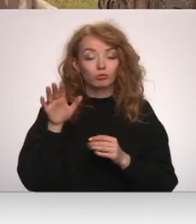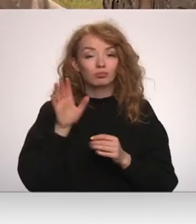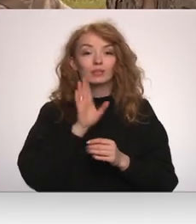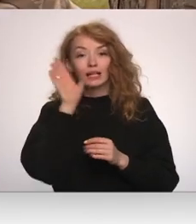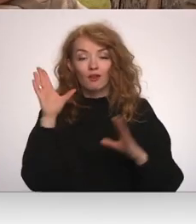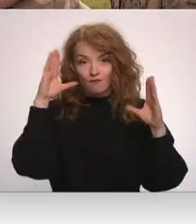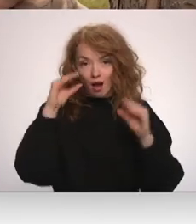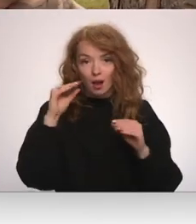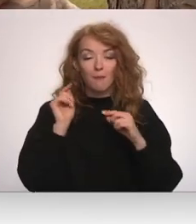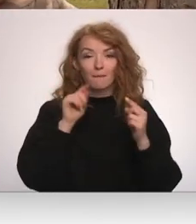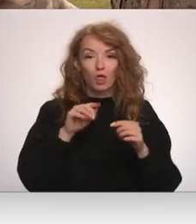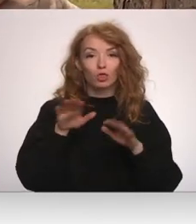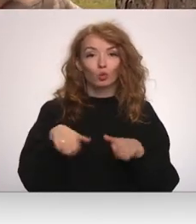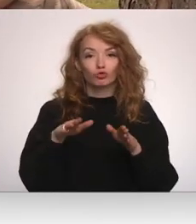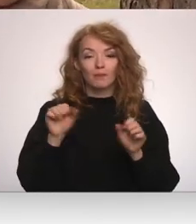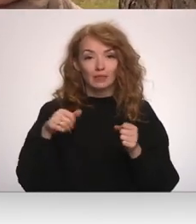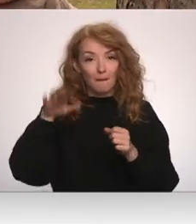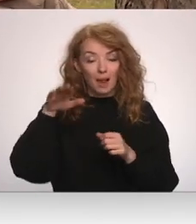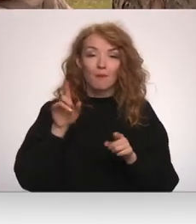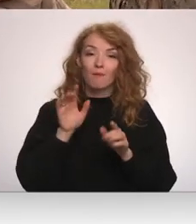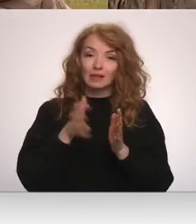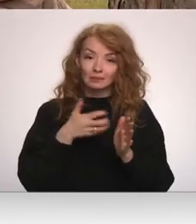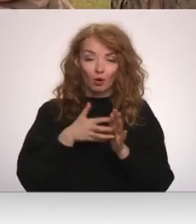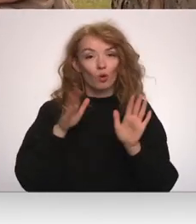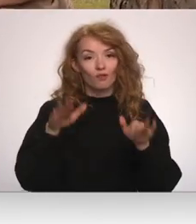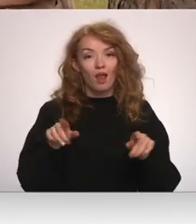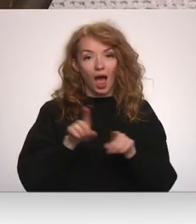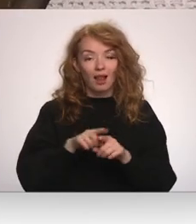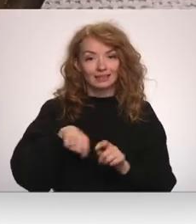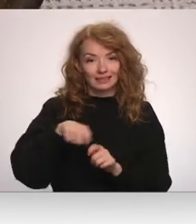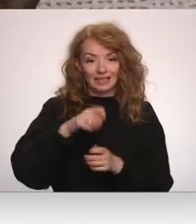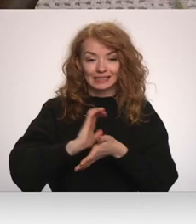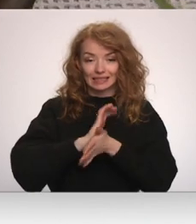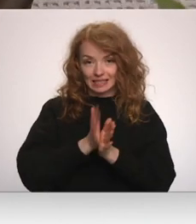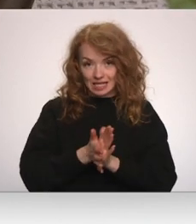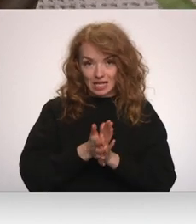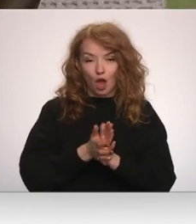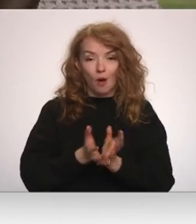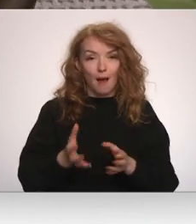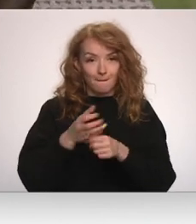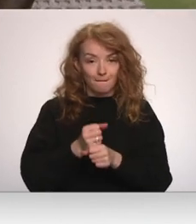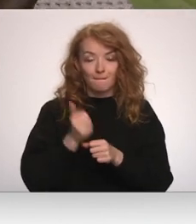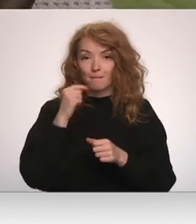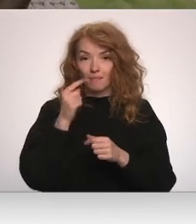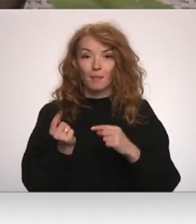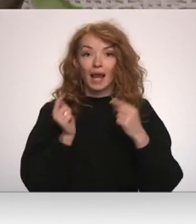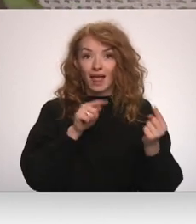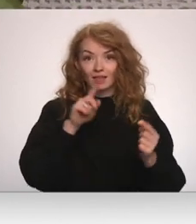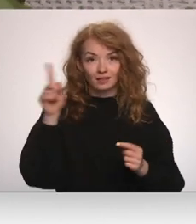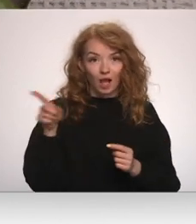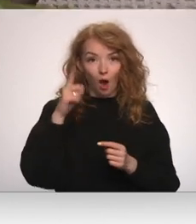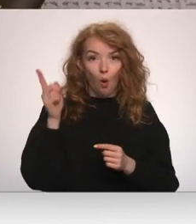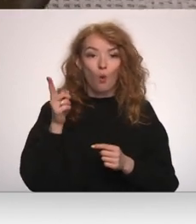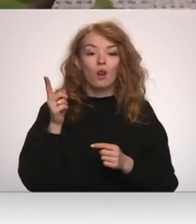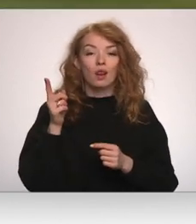pret tukšajiem ziemeļiem, var izmantot arī sienot Jāņu sieru. Pret rītiem griežot, tas nozīmē pret saulis, to